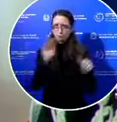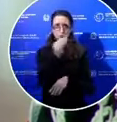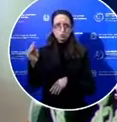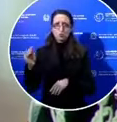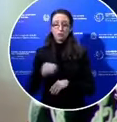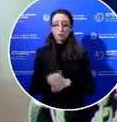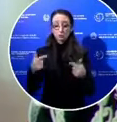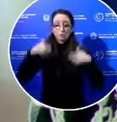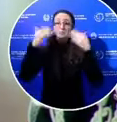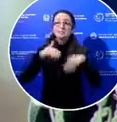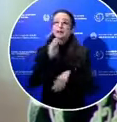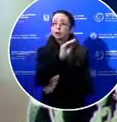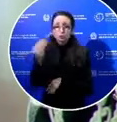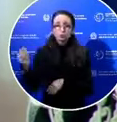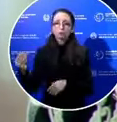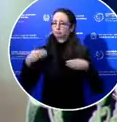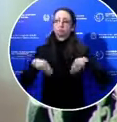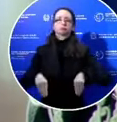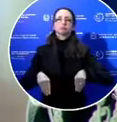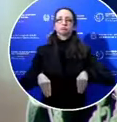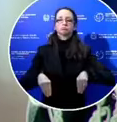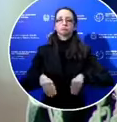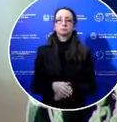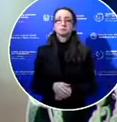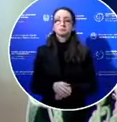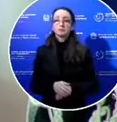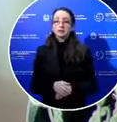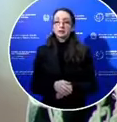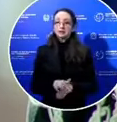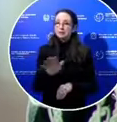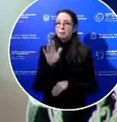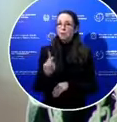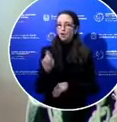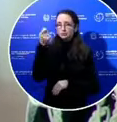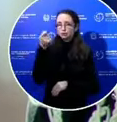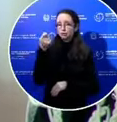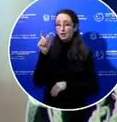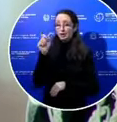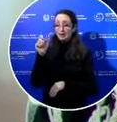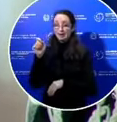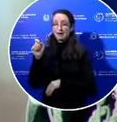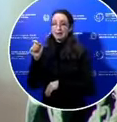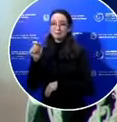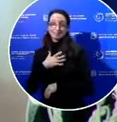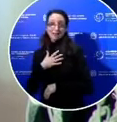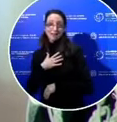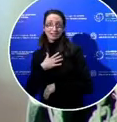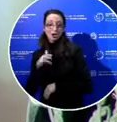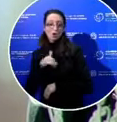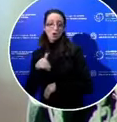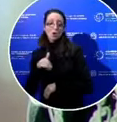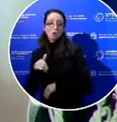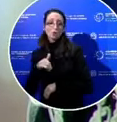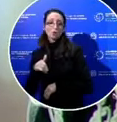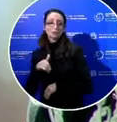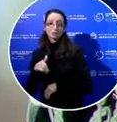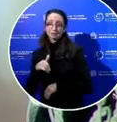Stasera i giovani saranno ancora più protagonisti, come il vincitore, appena ventenne, dell'ultima edizione del Premio